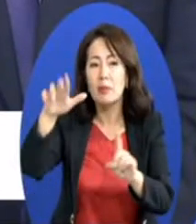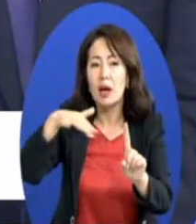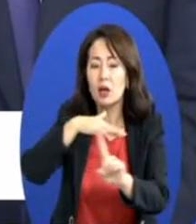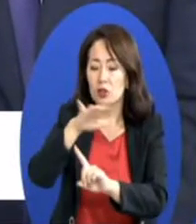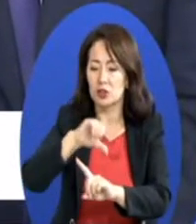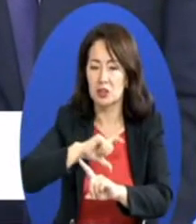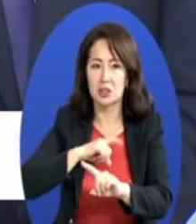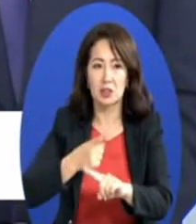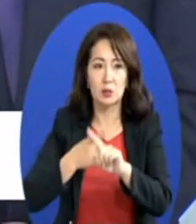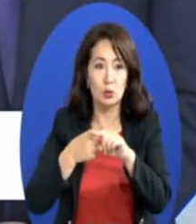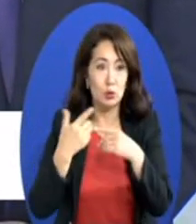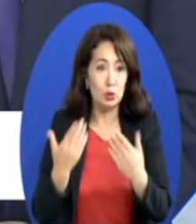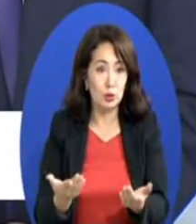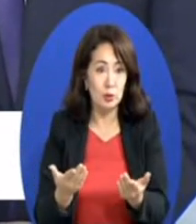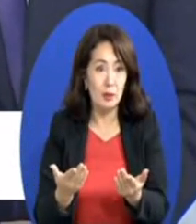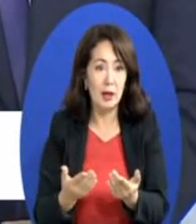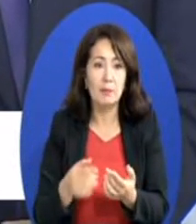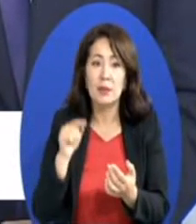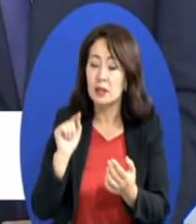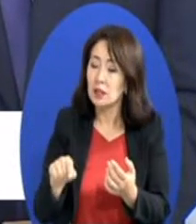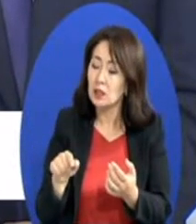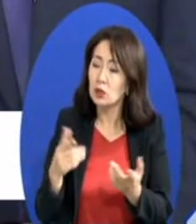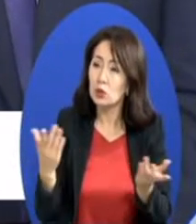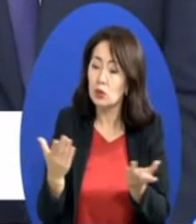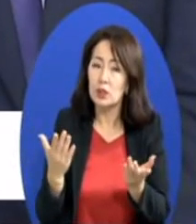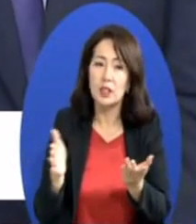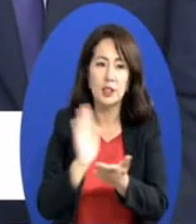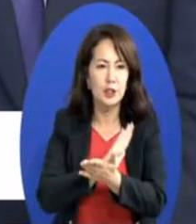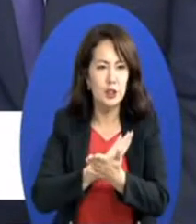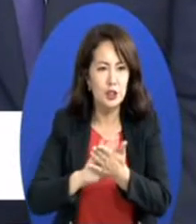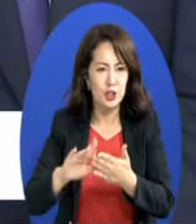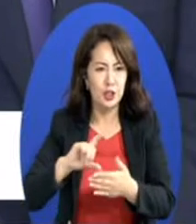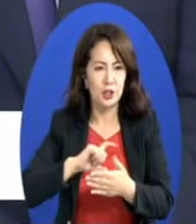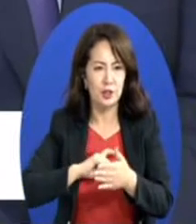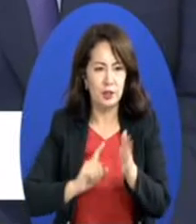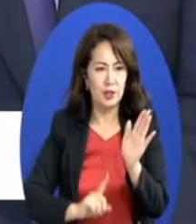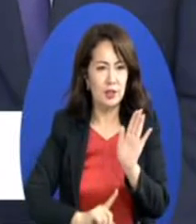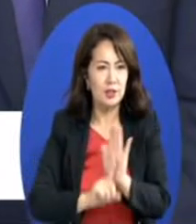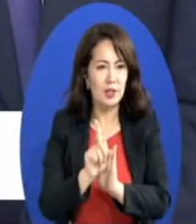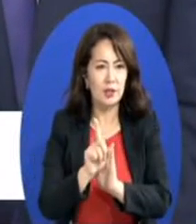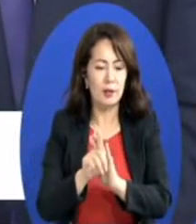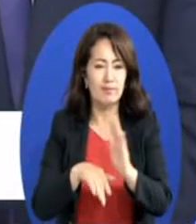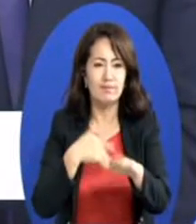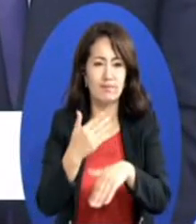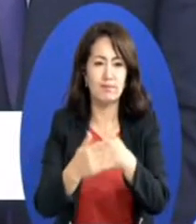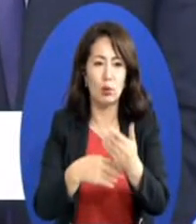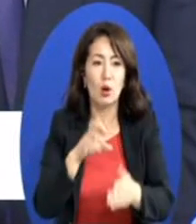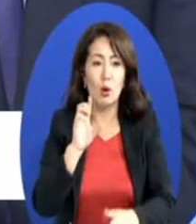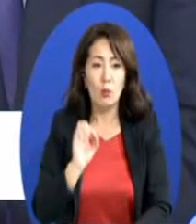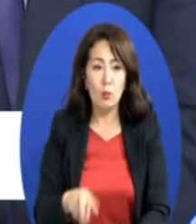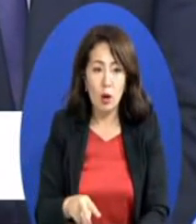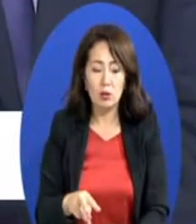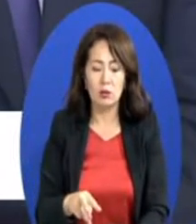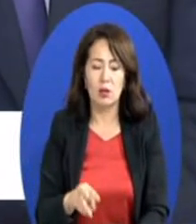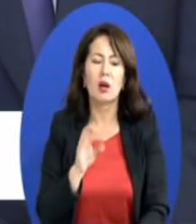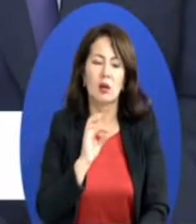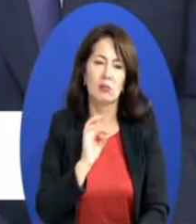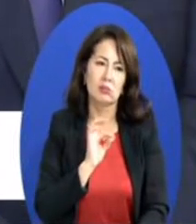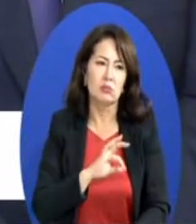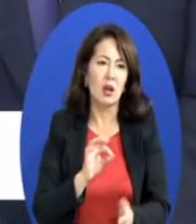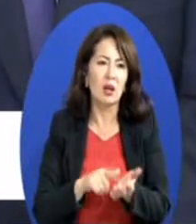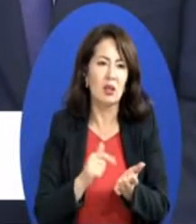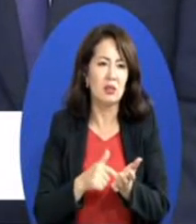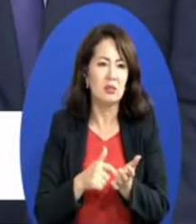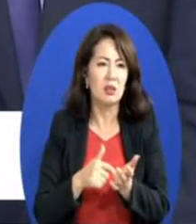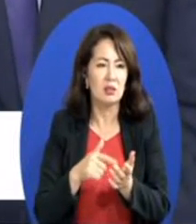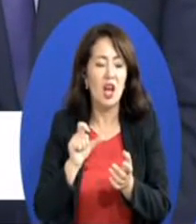эрх хэмжээг нэмэгдүүлж өгсөн байгаа. Тэгээ энэ нь уул нь шин бүрэн эрхээс хэглээд эхлээд явбол ашигтай юм а гэдэг утгаар